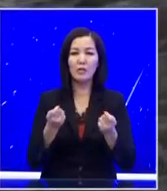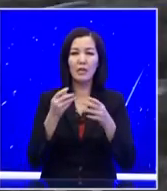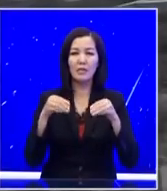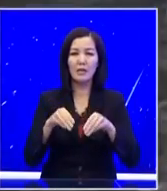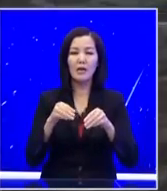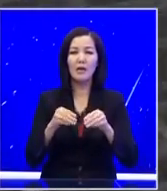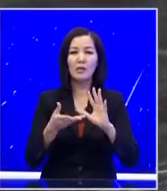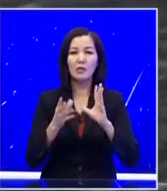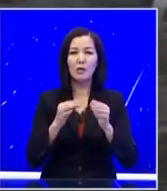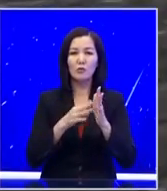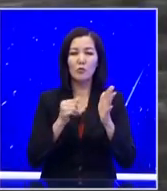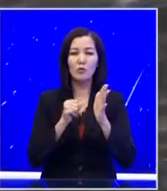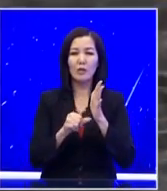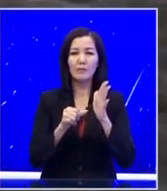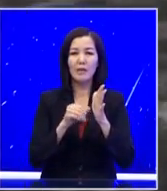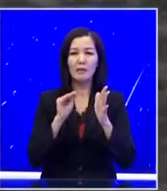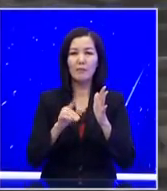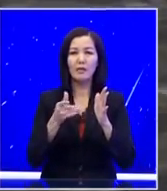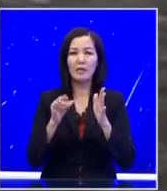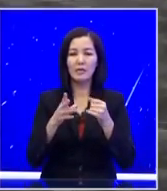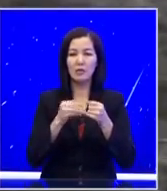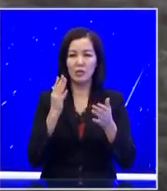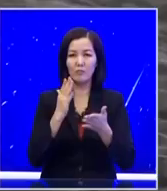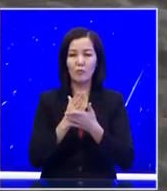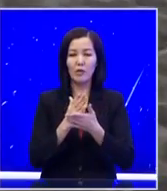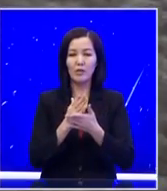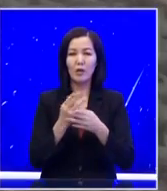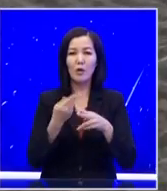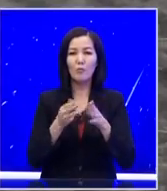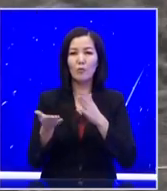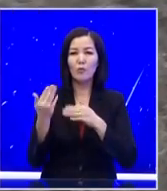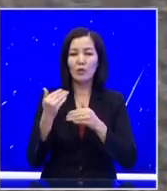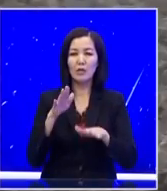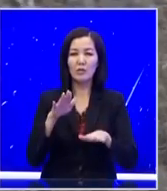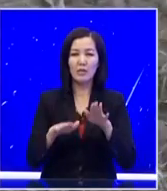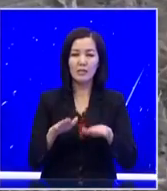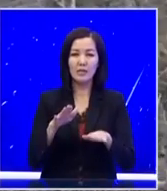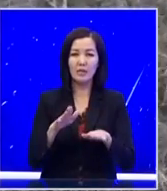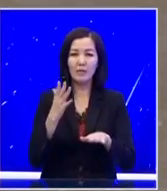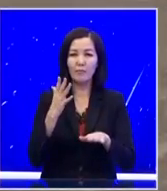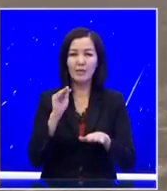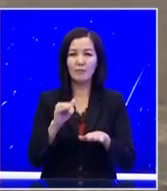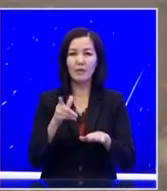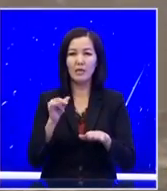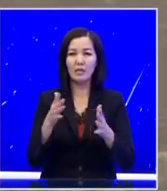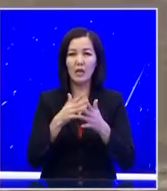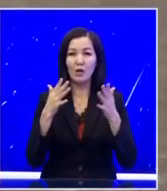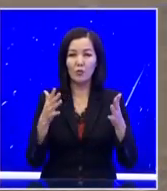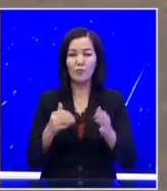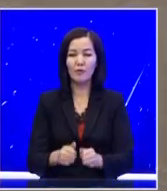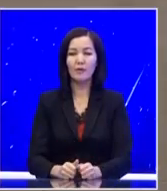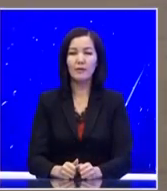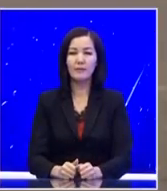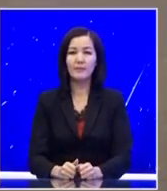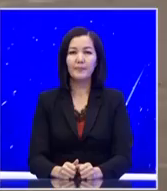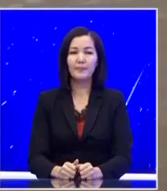себілетін алқап 966.000 гектарға жуықтап отыр. Бұл өткен жылмен салыстырғанда 5.000 гектарға көп. Рахат